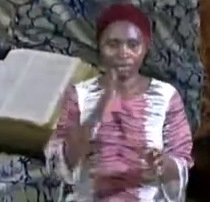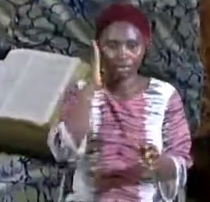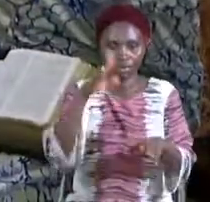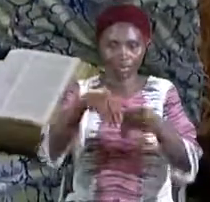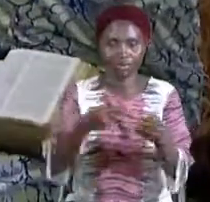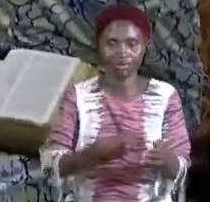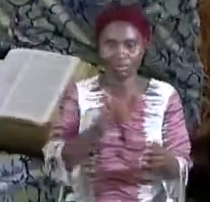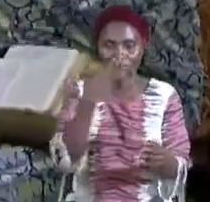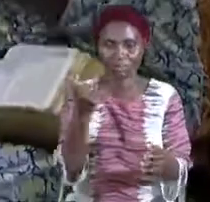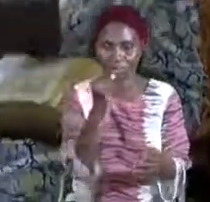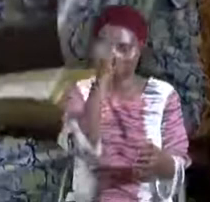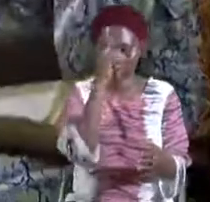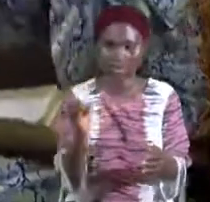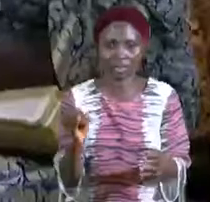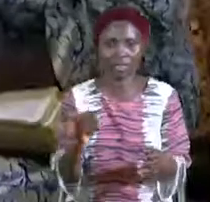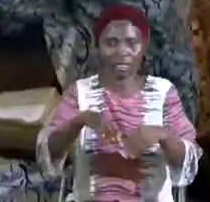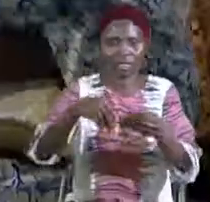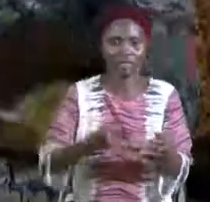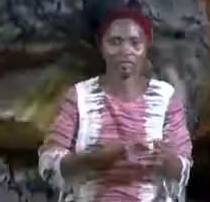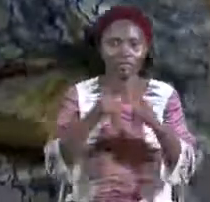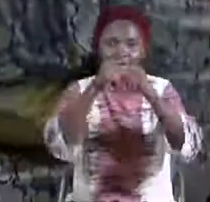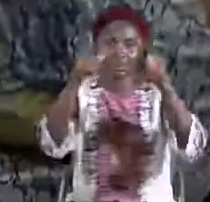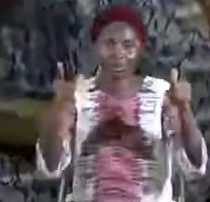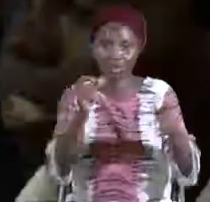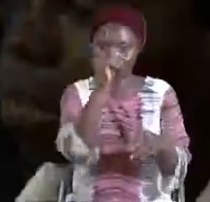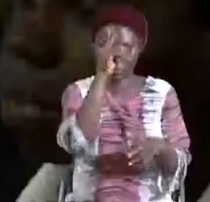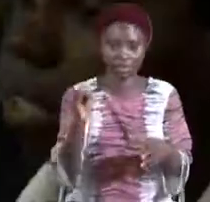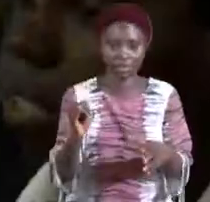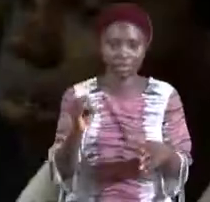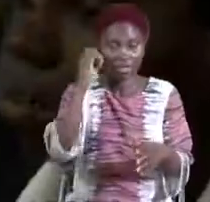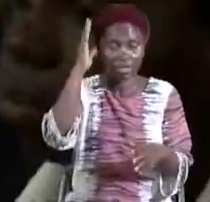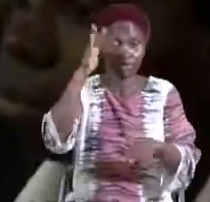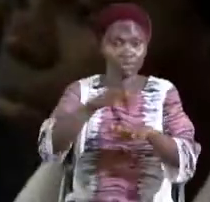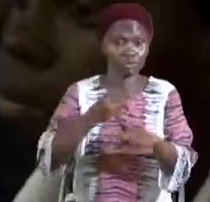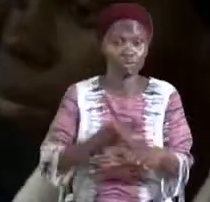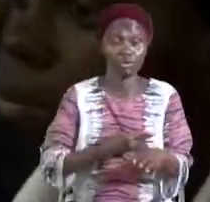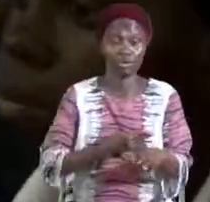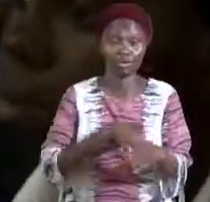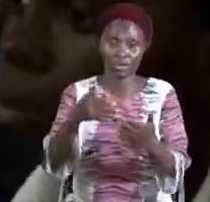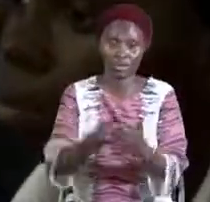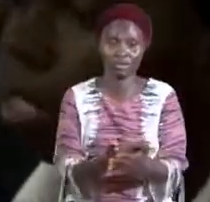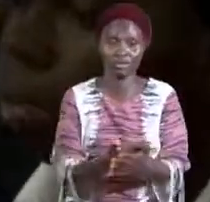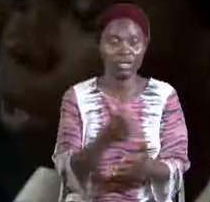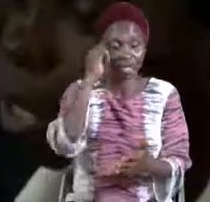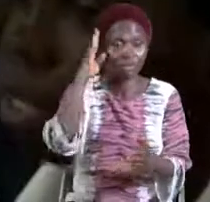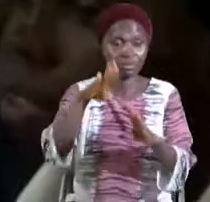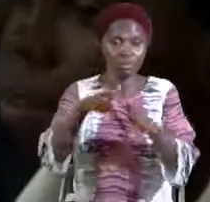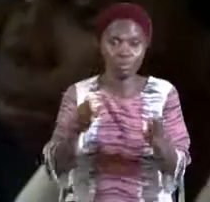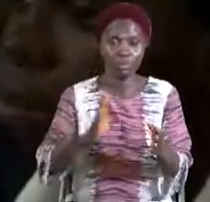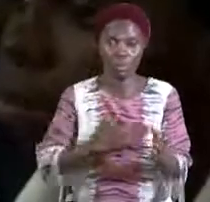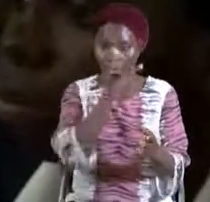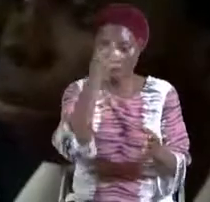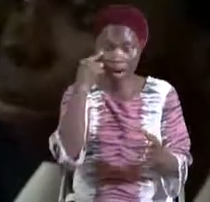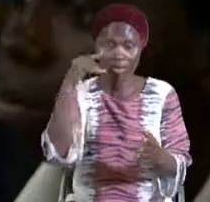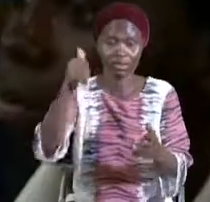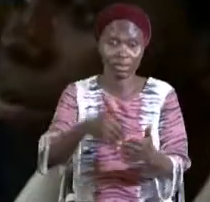compréhensions. Il donnera de plus grandes compréhensions. Il va nous toucher de nouveau. Il va ouvrir nos yeux de nouveau. Et